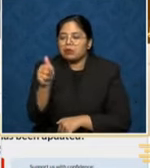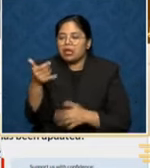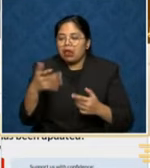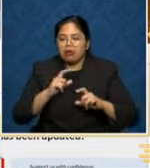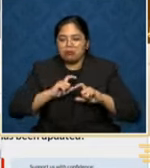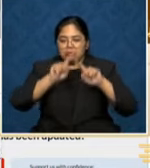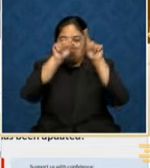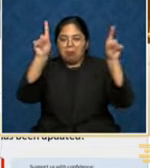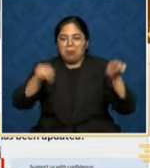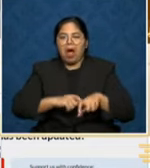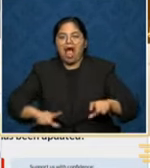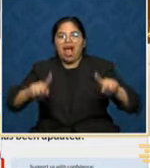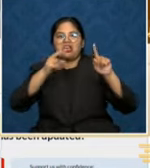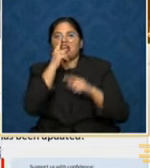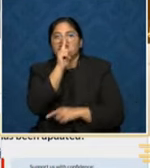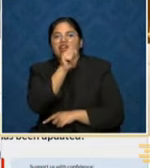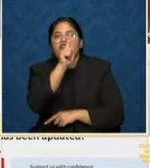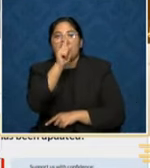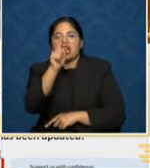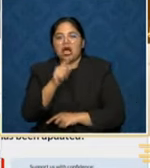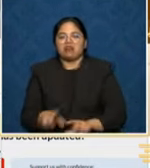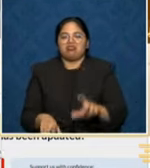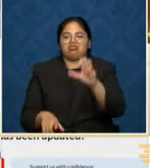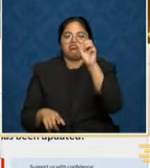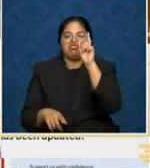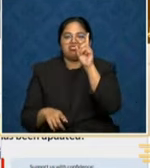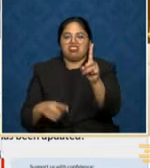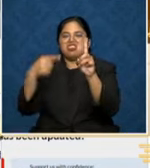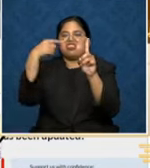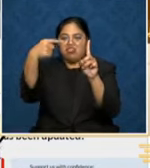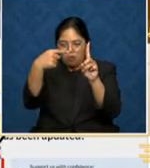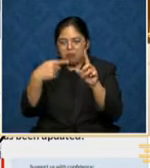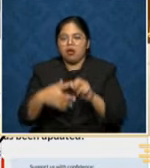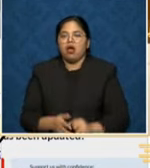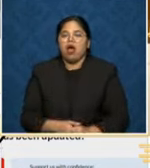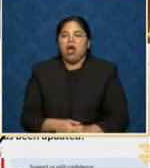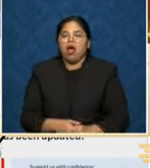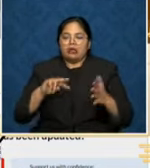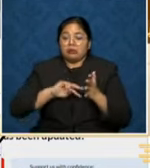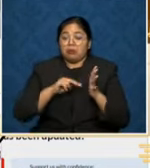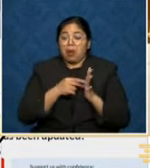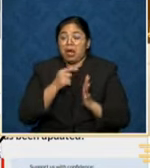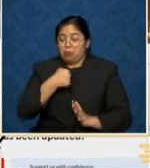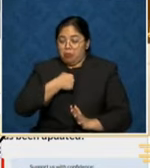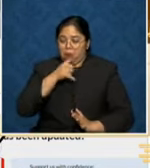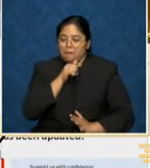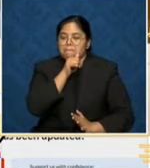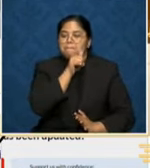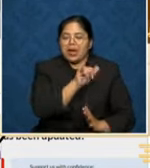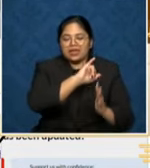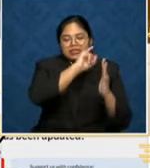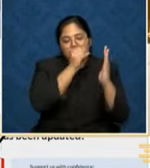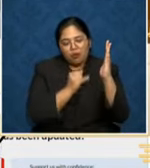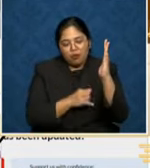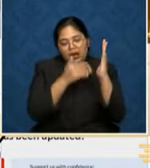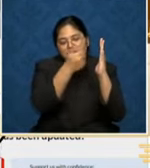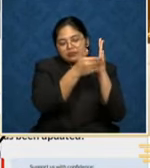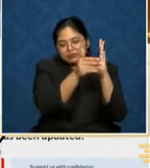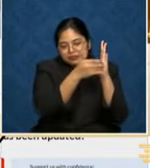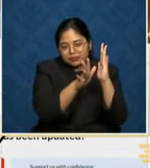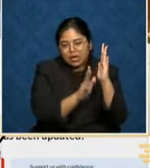คุณนั่นคือคุณได้เกรดดีลบแต่ถ้าผมเดินทางไปจังหวัดไหนไม่ว่าจะเป็นของภาคตะวันออก